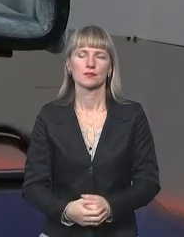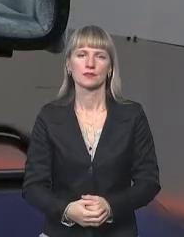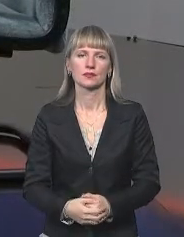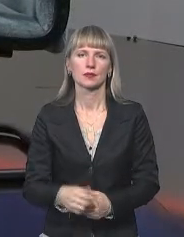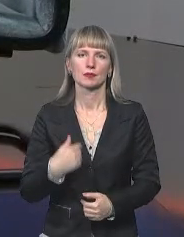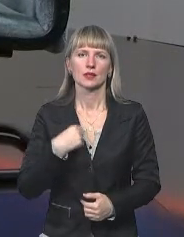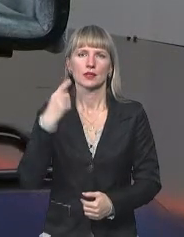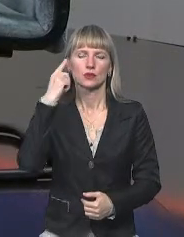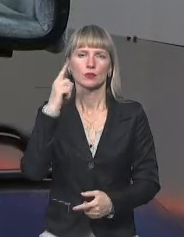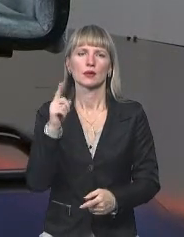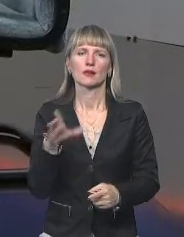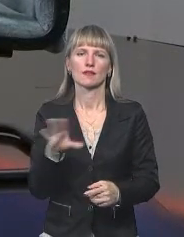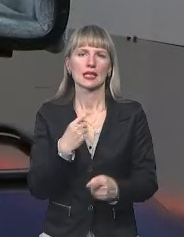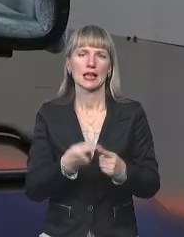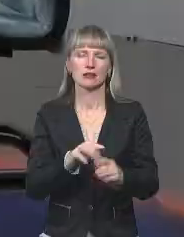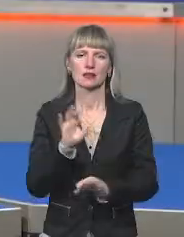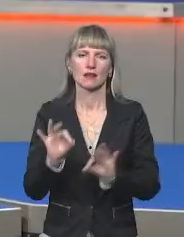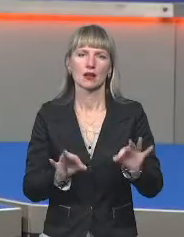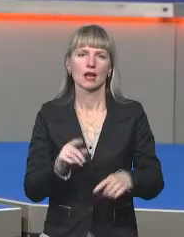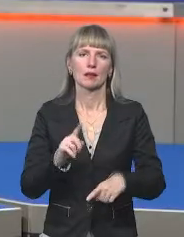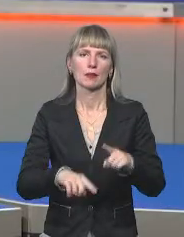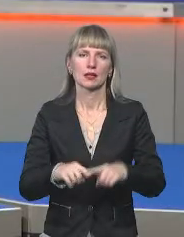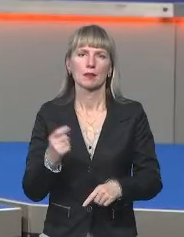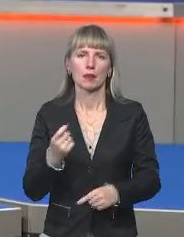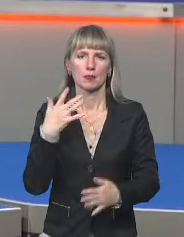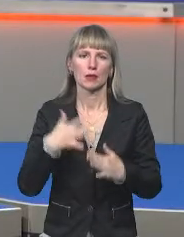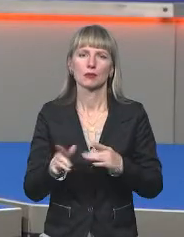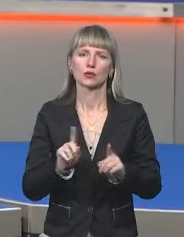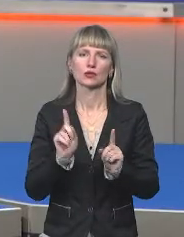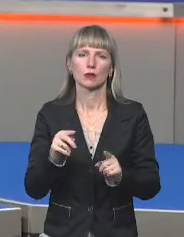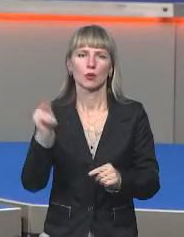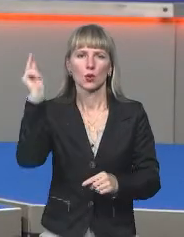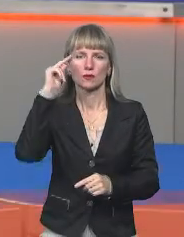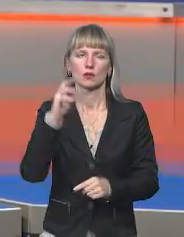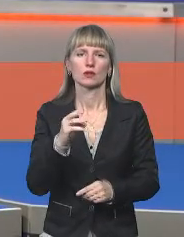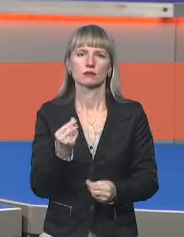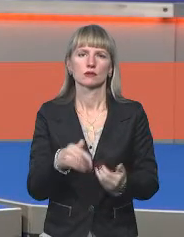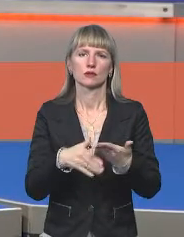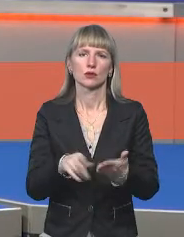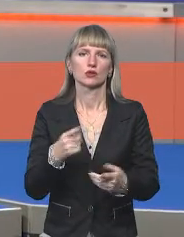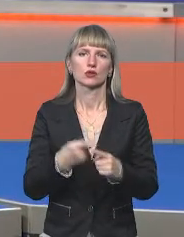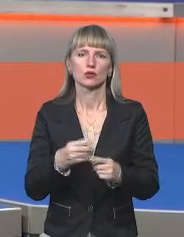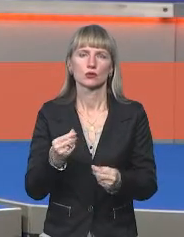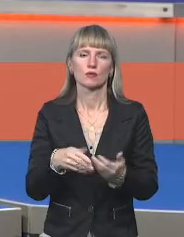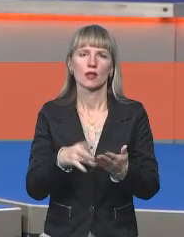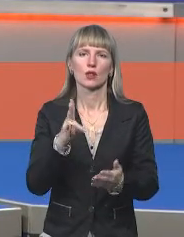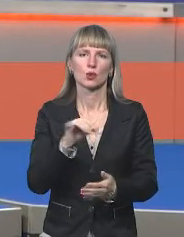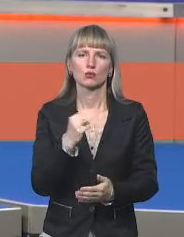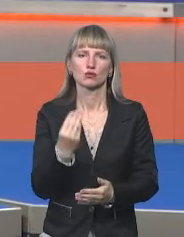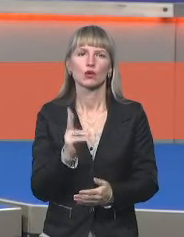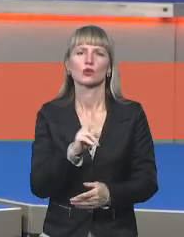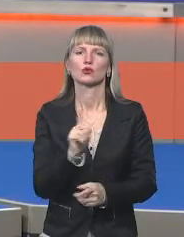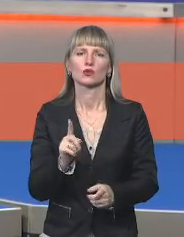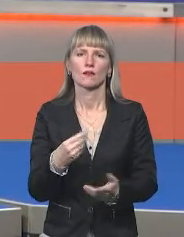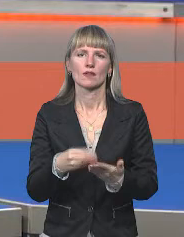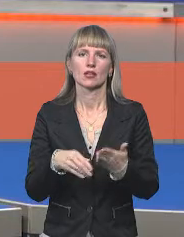ну, мені зрозумілі всі ці інфографіки, батьки не дуже розуміються, що таке там освітня субвенція, що таке субвенція на НУШ, хто що фінансує.